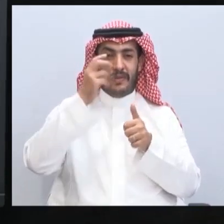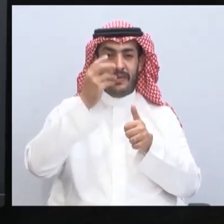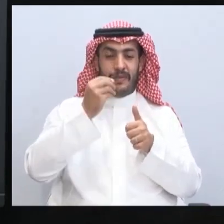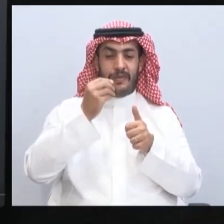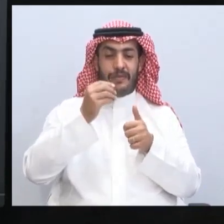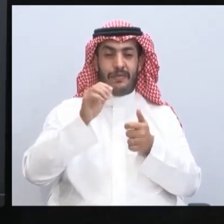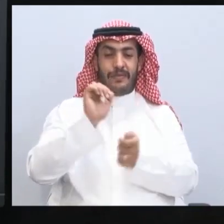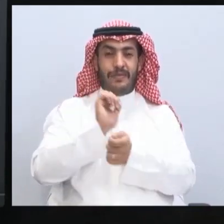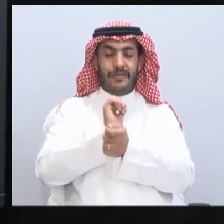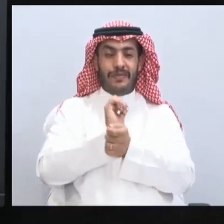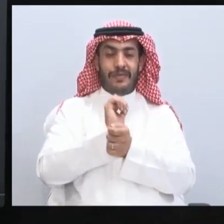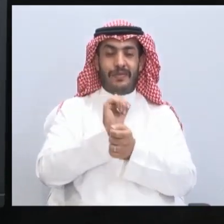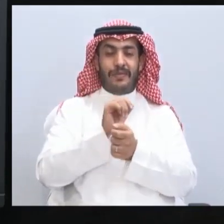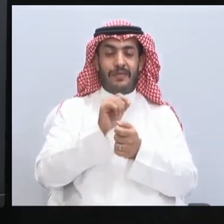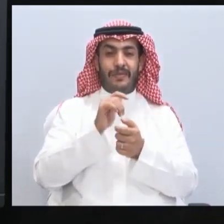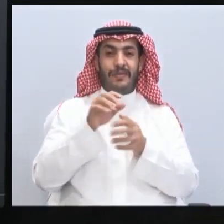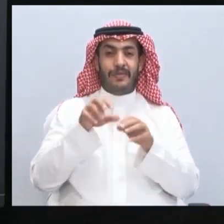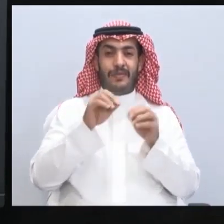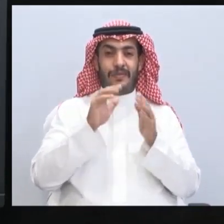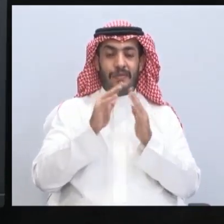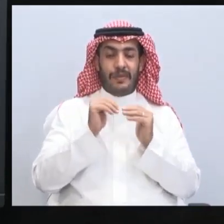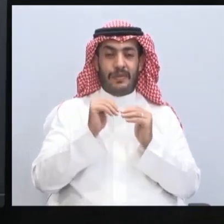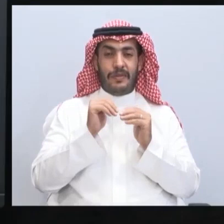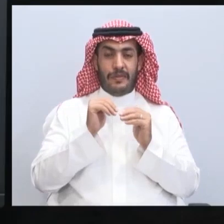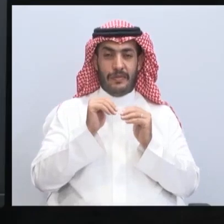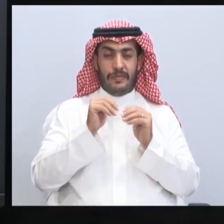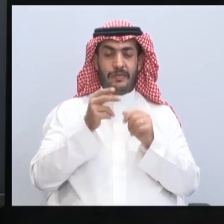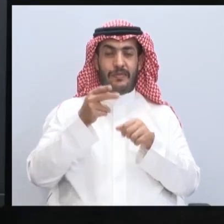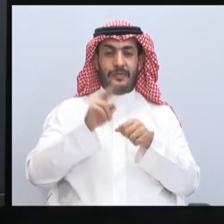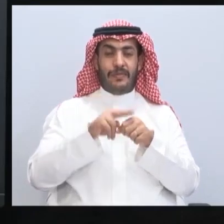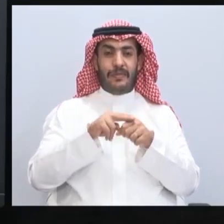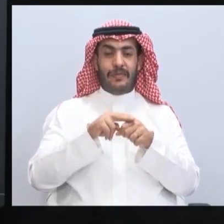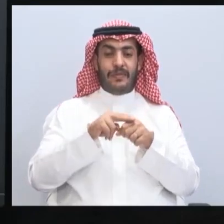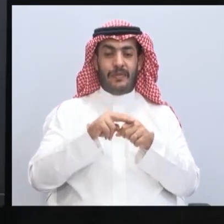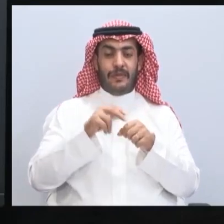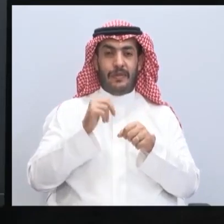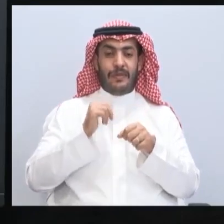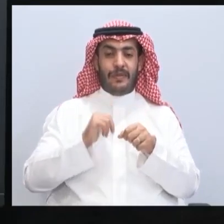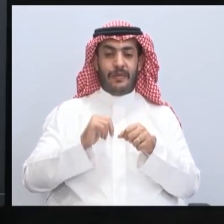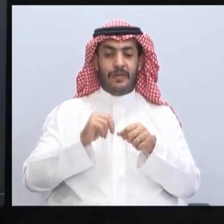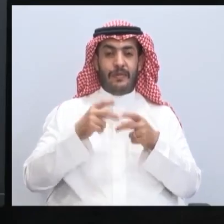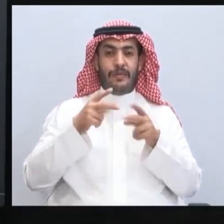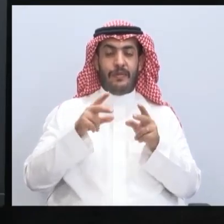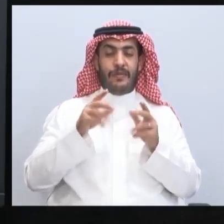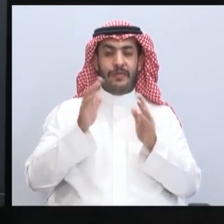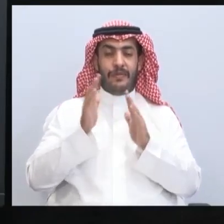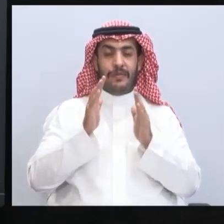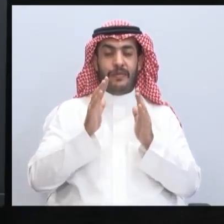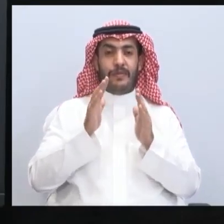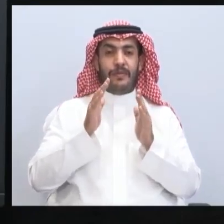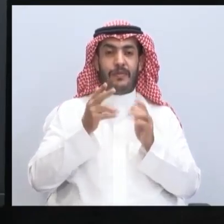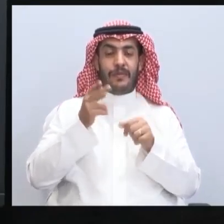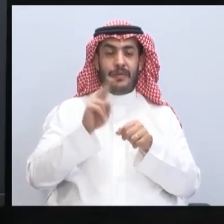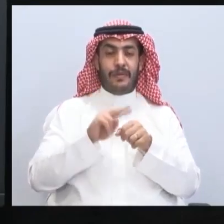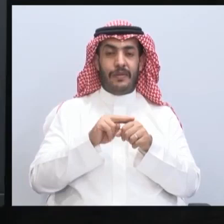وعندما سجن ابنائ وبنات الطلاب او نقل الى مصر وسجن هناك عاد مره اخرى ابنائي وبدا بفتره ومرحله